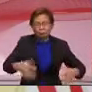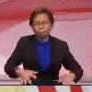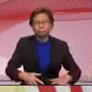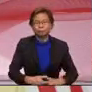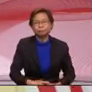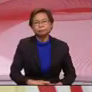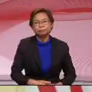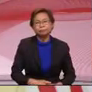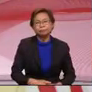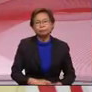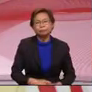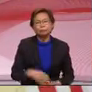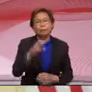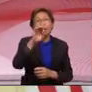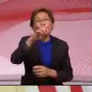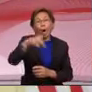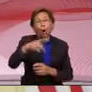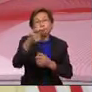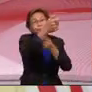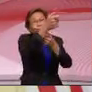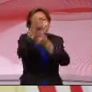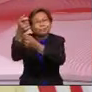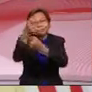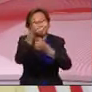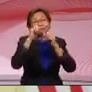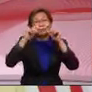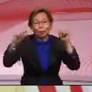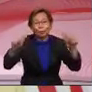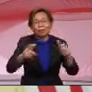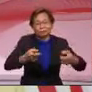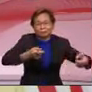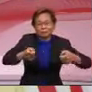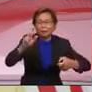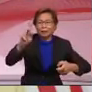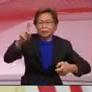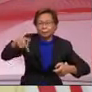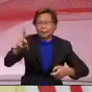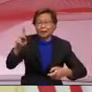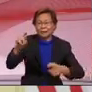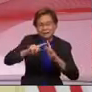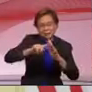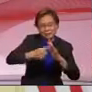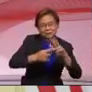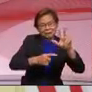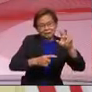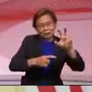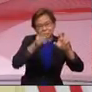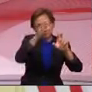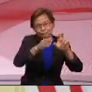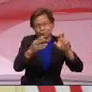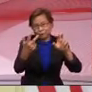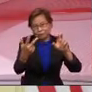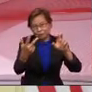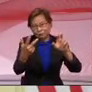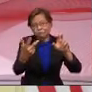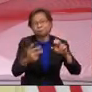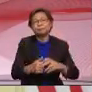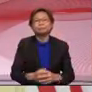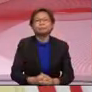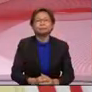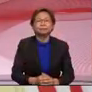Mengenai op sanitasi awam di bawah kawal selia KPKT, sejak 30 Mac